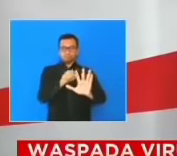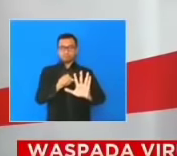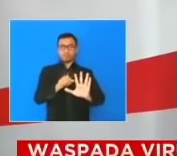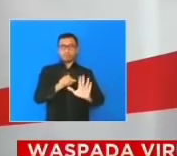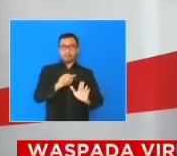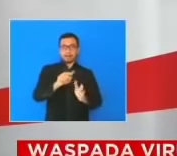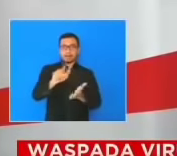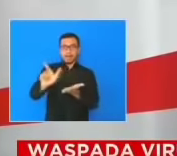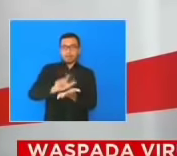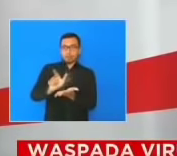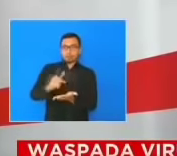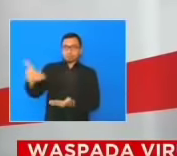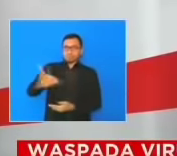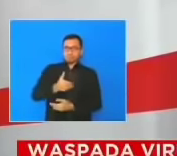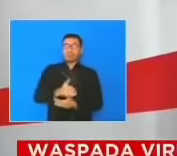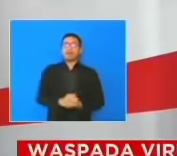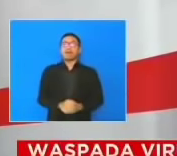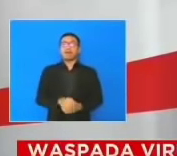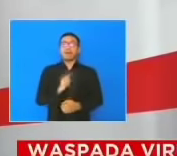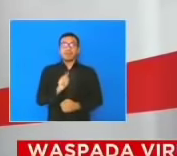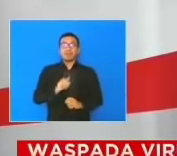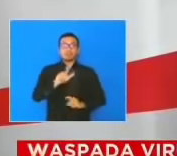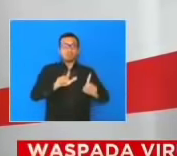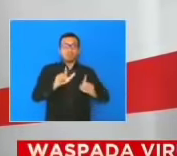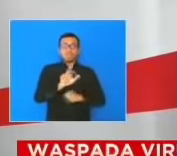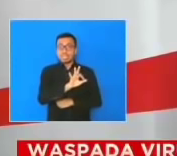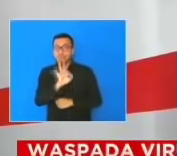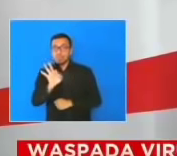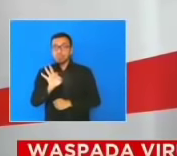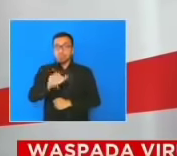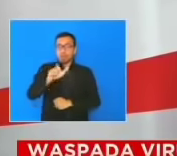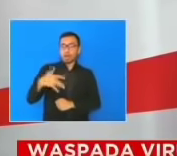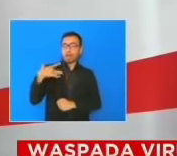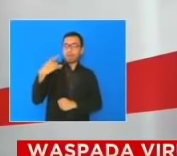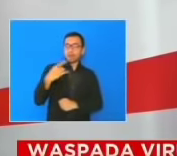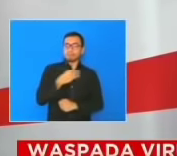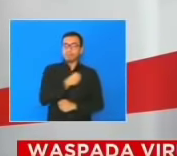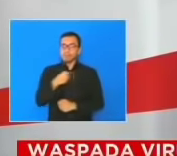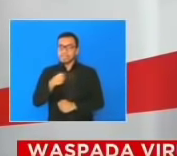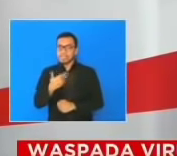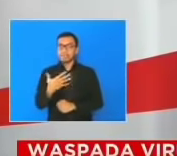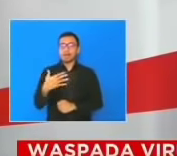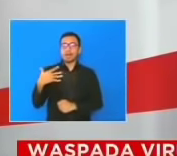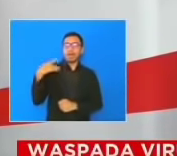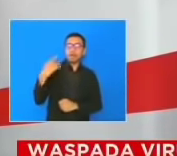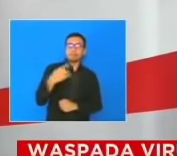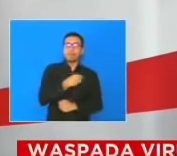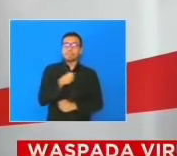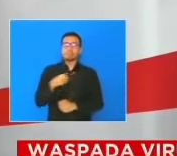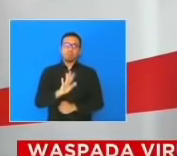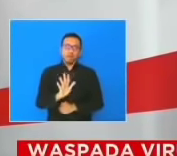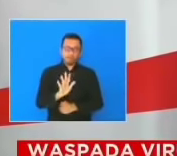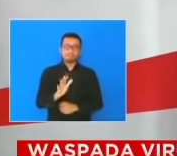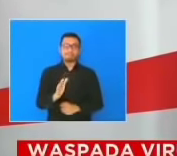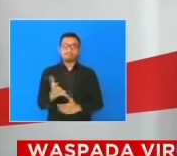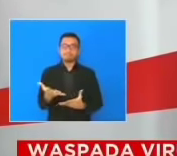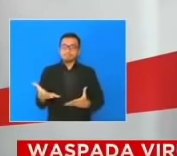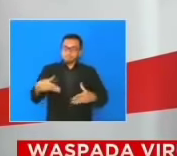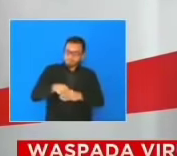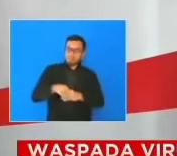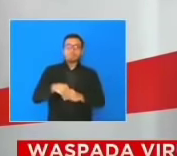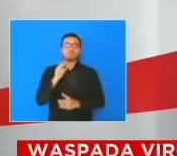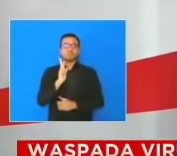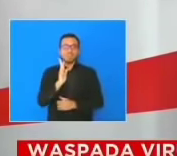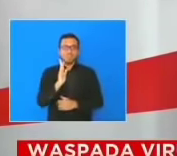17.190 relawan medis dan non-medis telah direkrut dan bekerja bersama-sama dalam